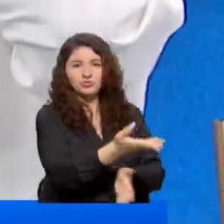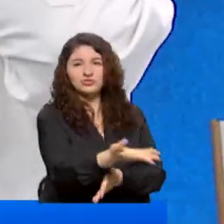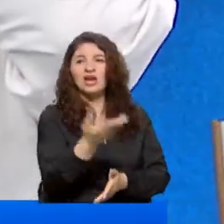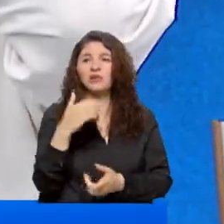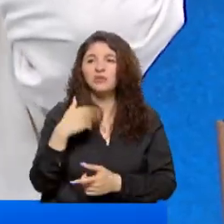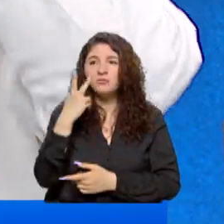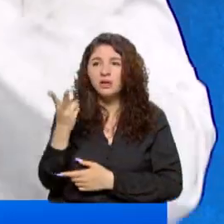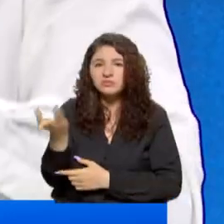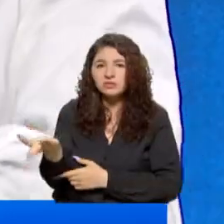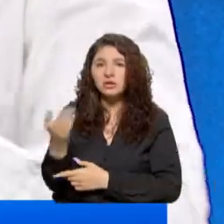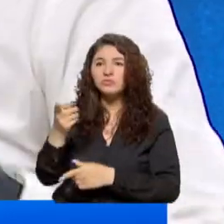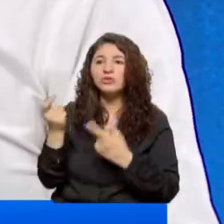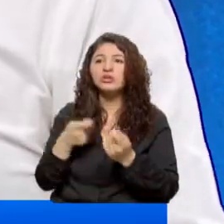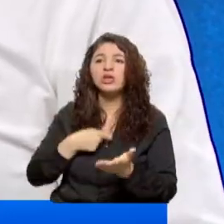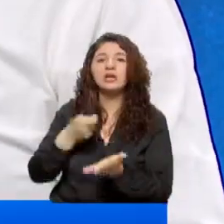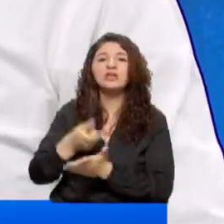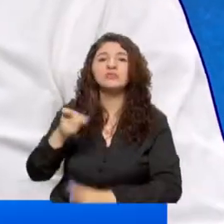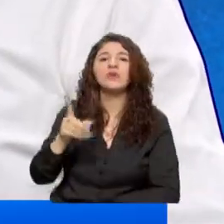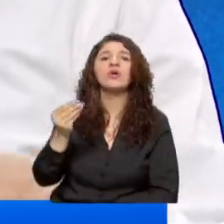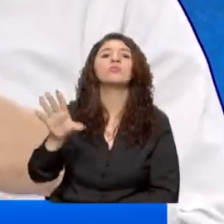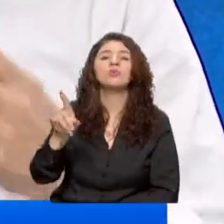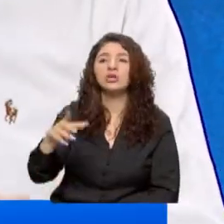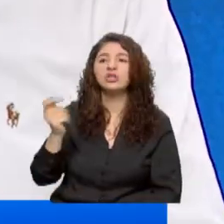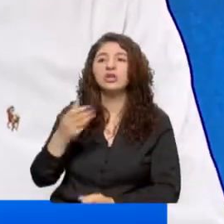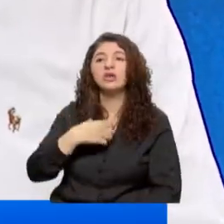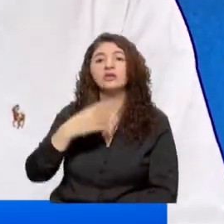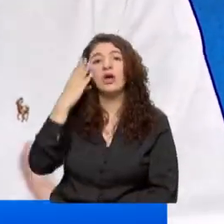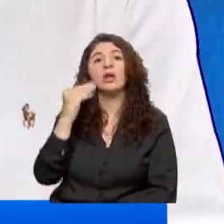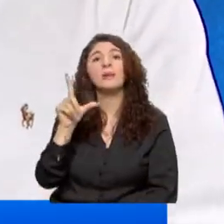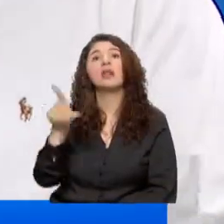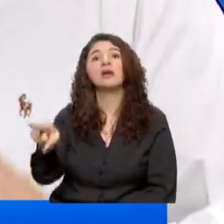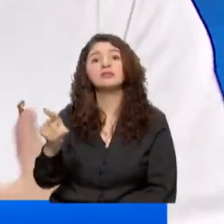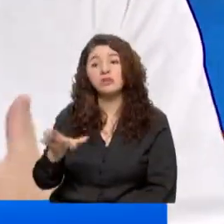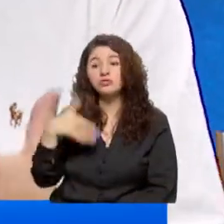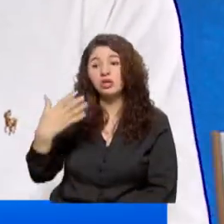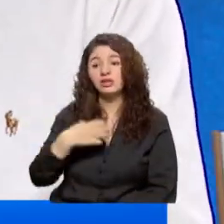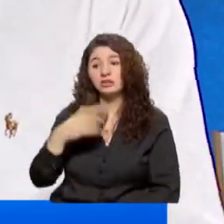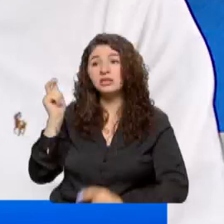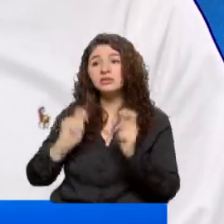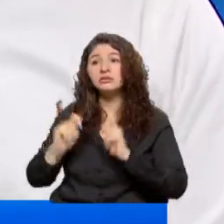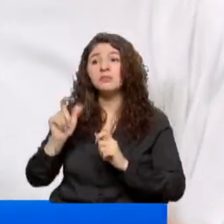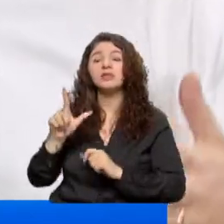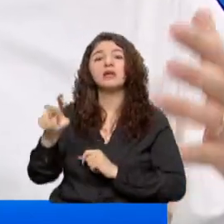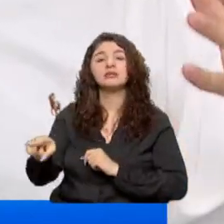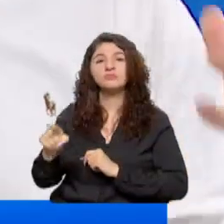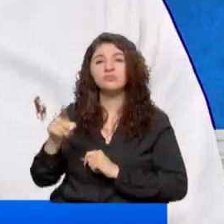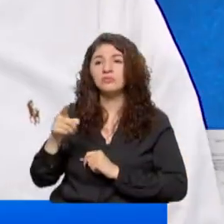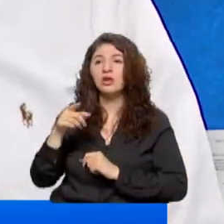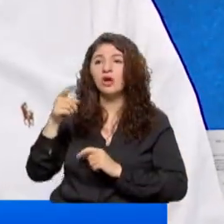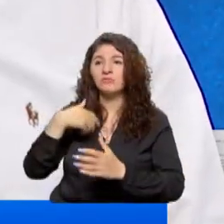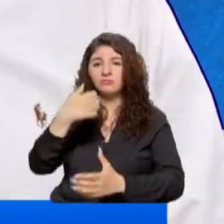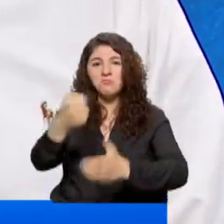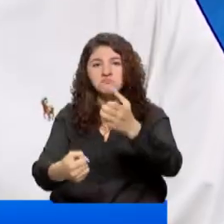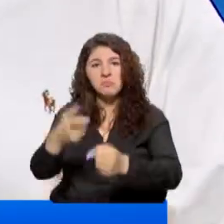ama ondan sonra bir baktım ki bu iş yatırımcıyla olmaz bu işi kendine öğrenmesine öğrenmen lazım kendini yapması lazım Sağ